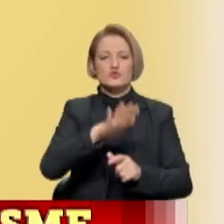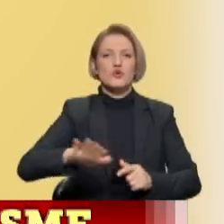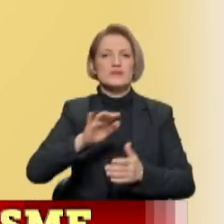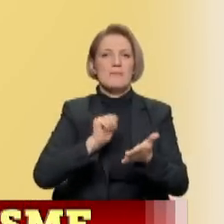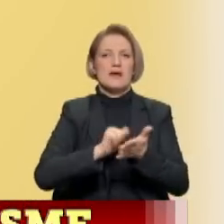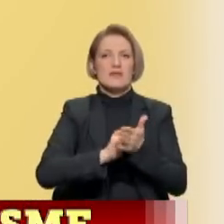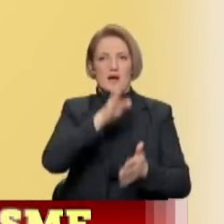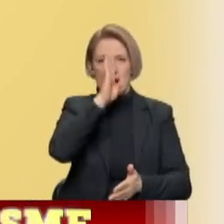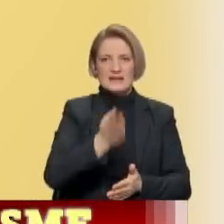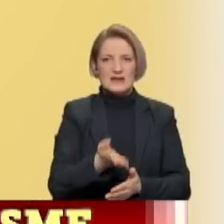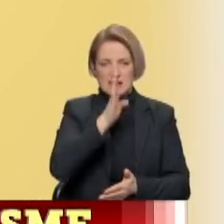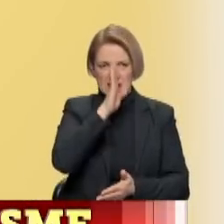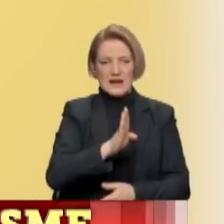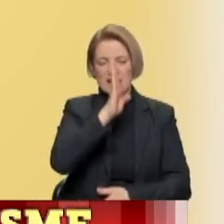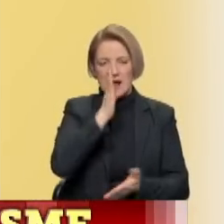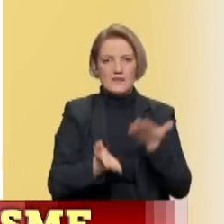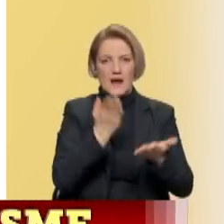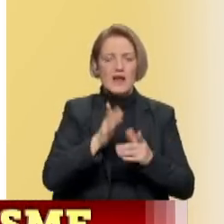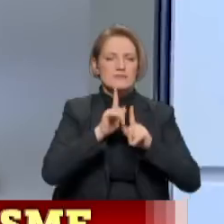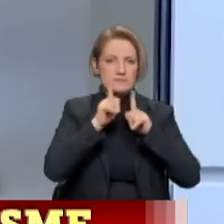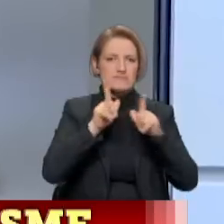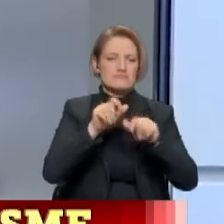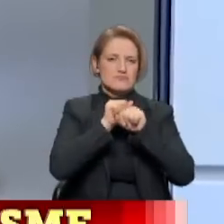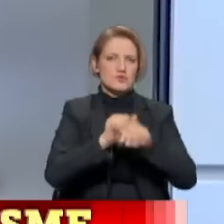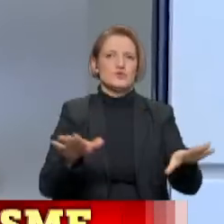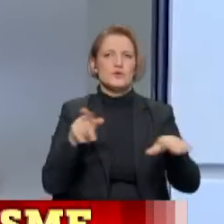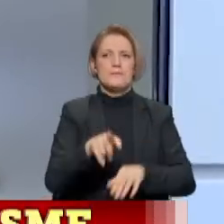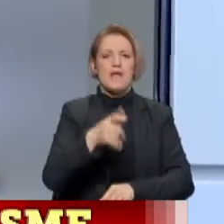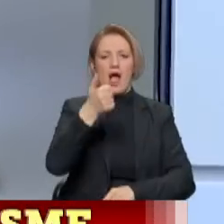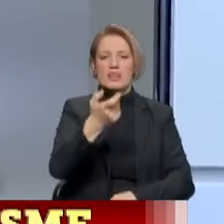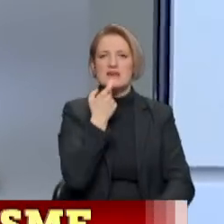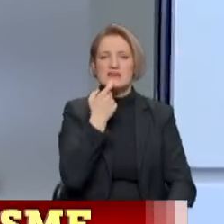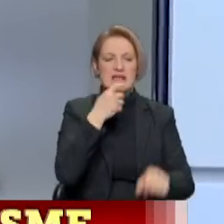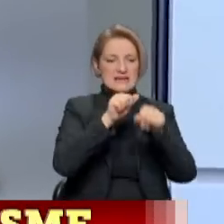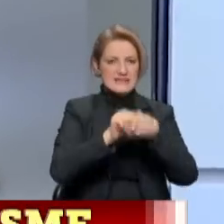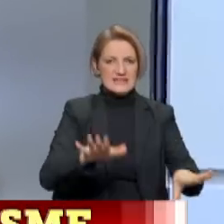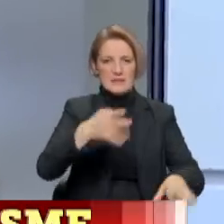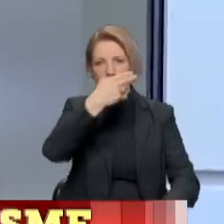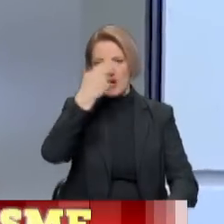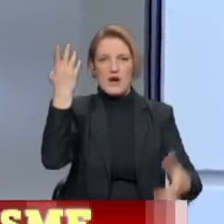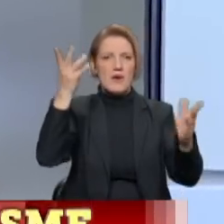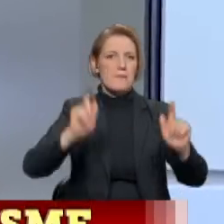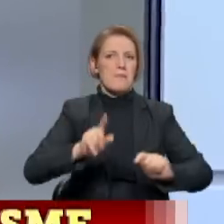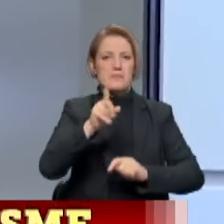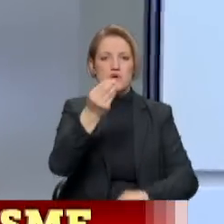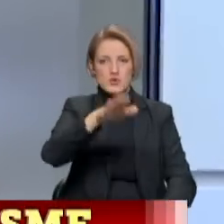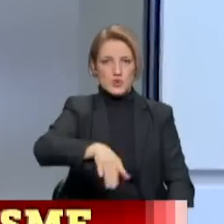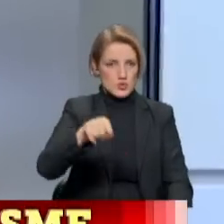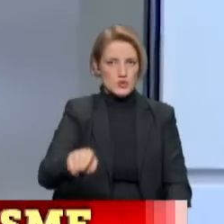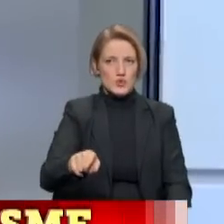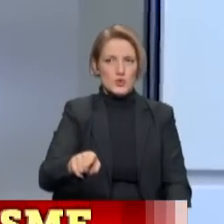medyadan adalet, adalet, adalet diyerek duyurdu. 6 yaşında sistematik tecavüze uğrayan bir